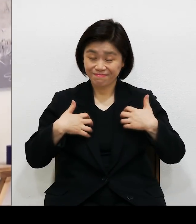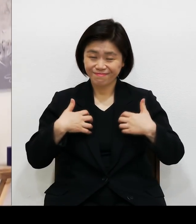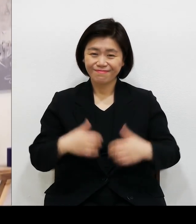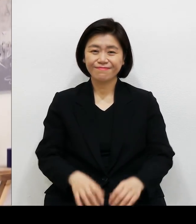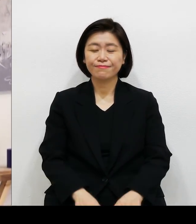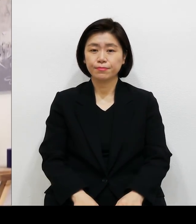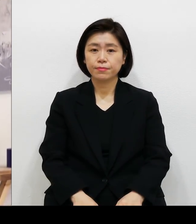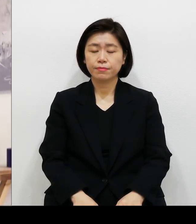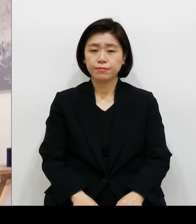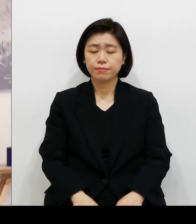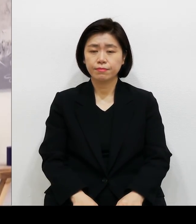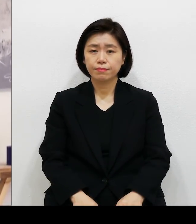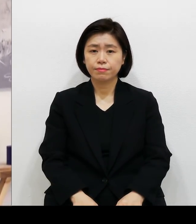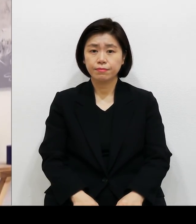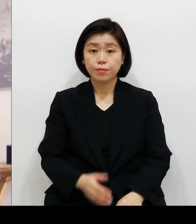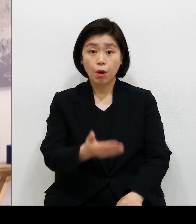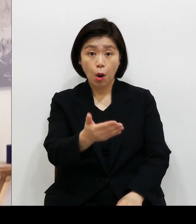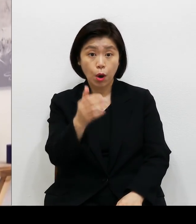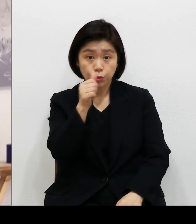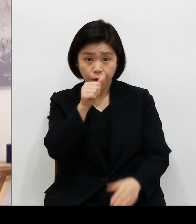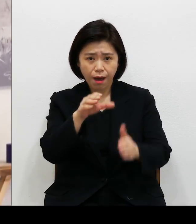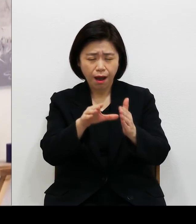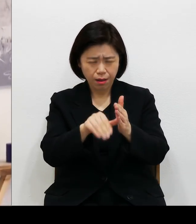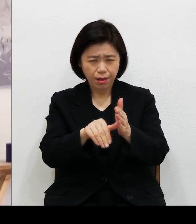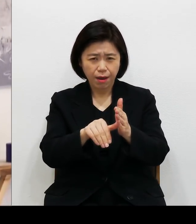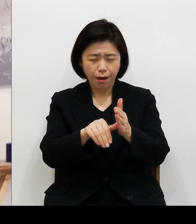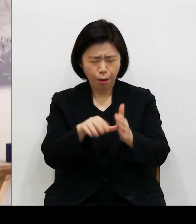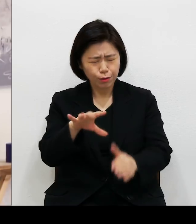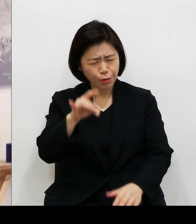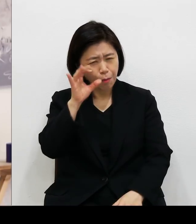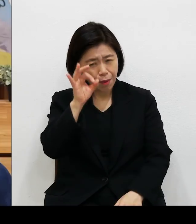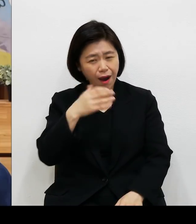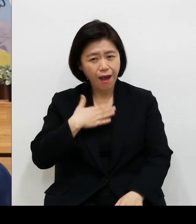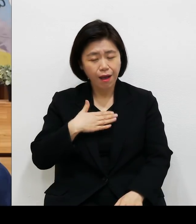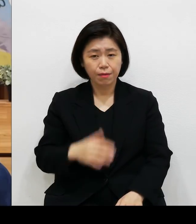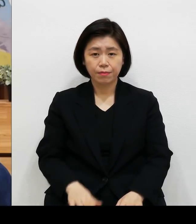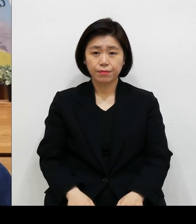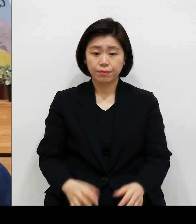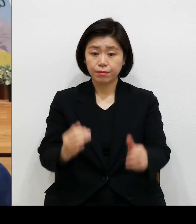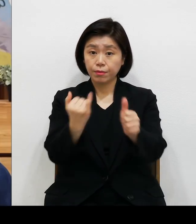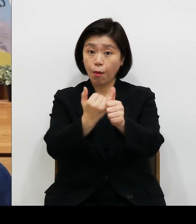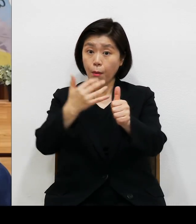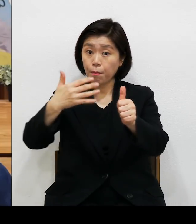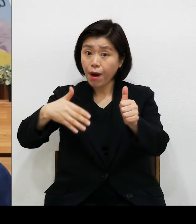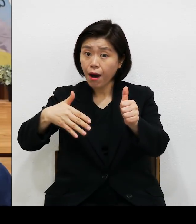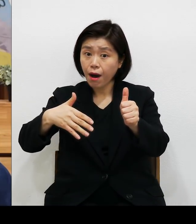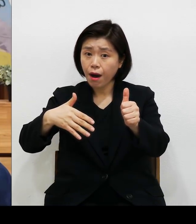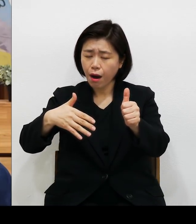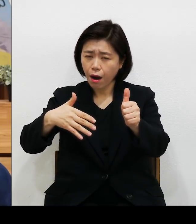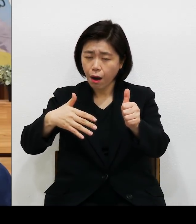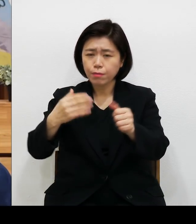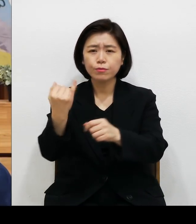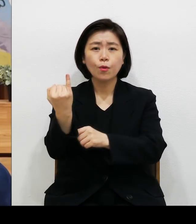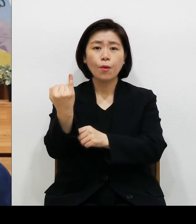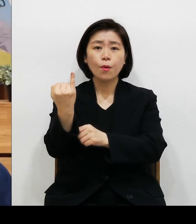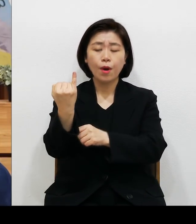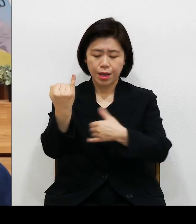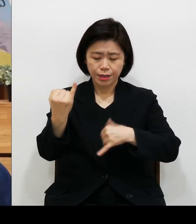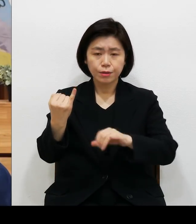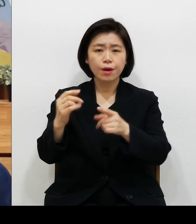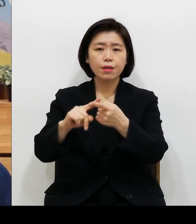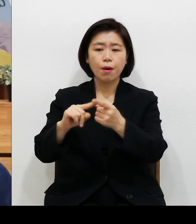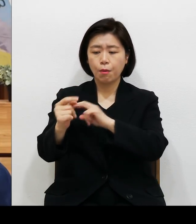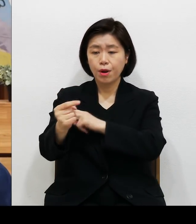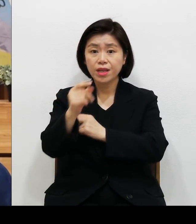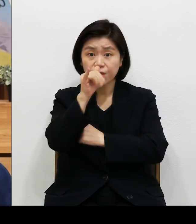반갑습니다. 아니 그 소개에서도 들었지만 네. 미혼부는 이제 그러니까 미혼모는 자녀를 출생신고를 할 수